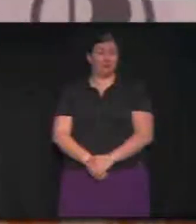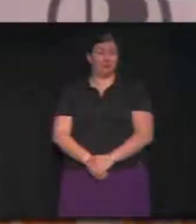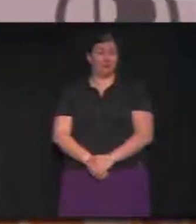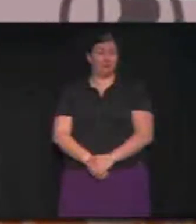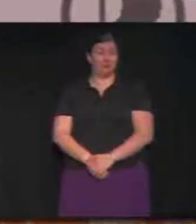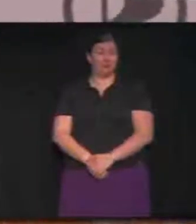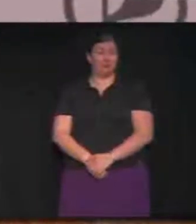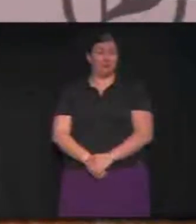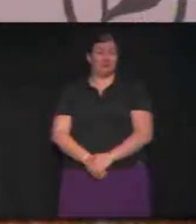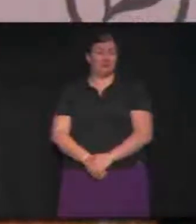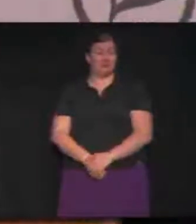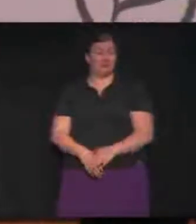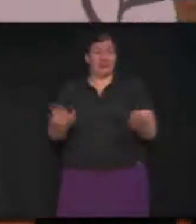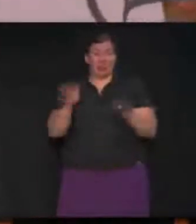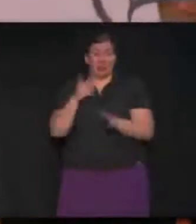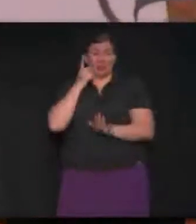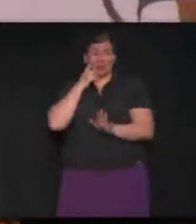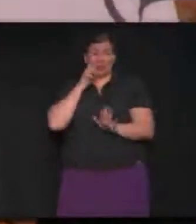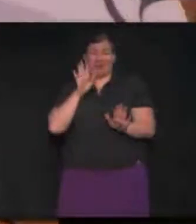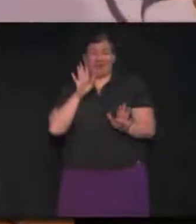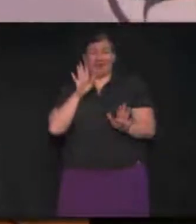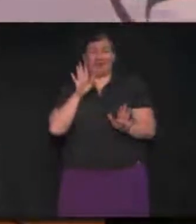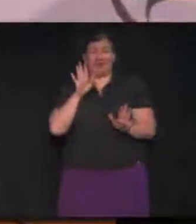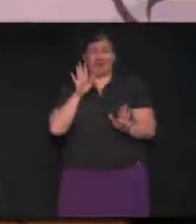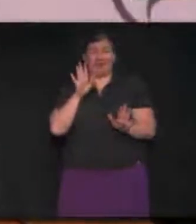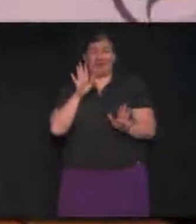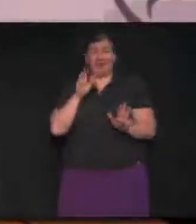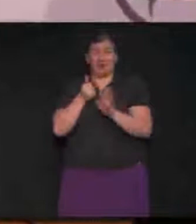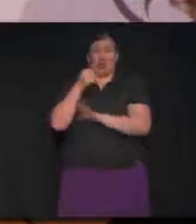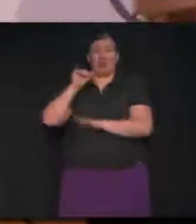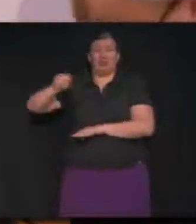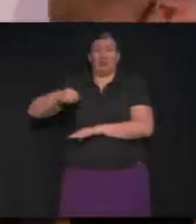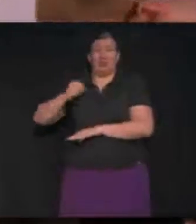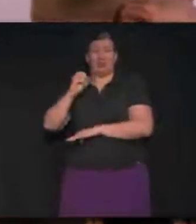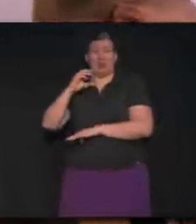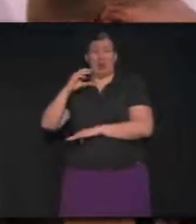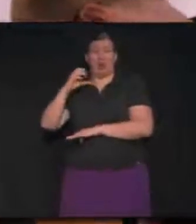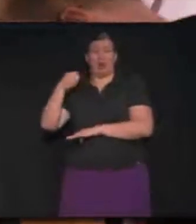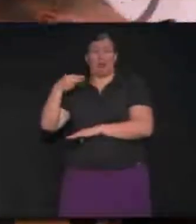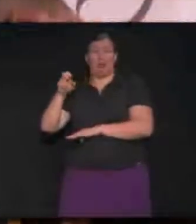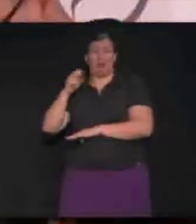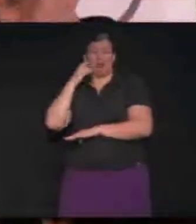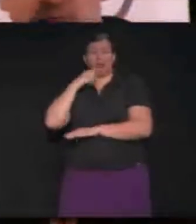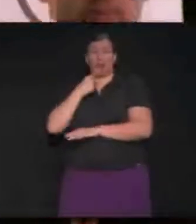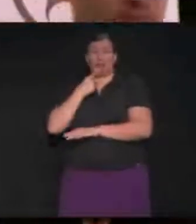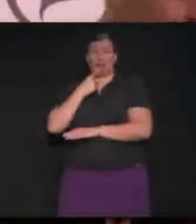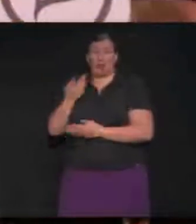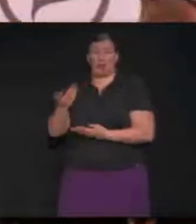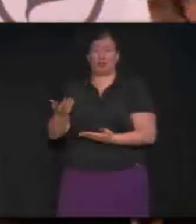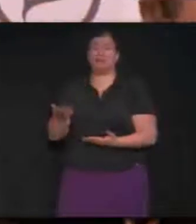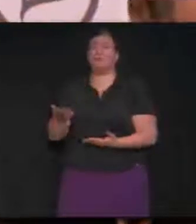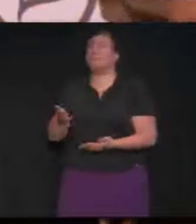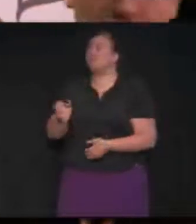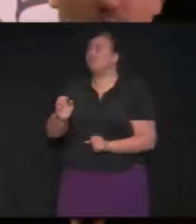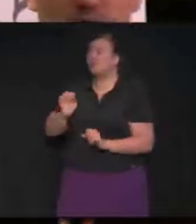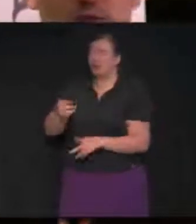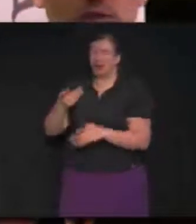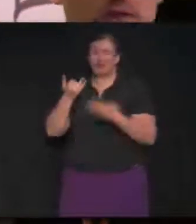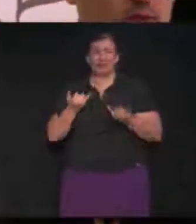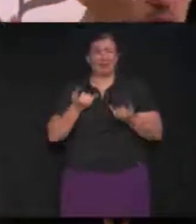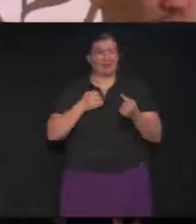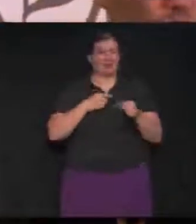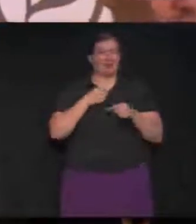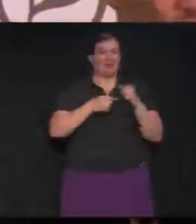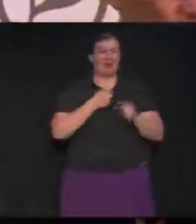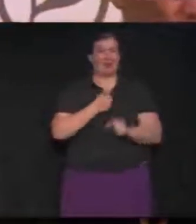kleinen Augenblick Jochen möchte vorher noch was sagen so damit das alles reibungslos klappt ich